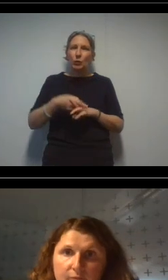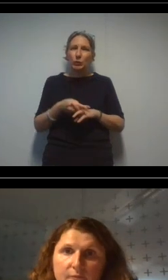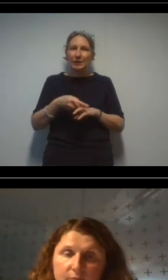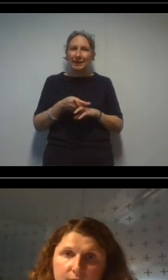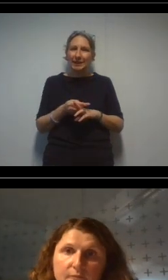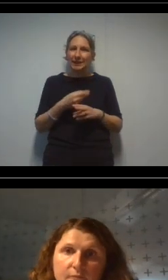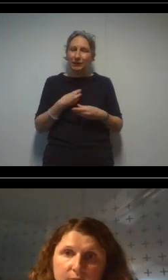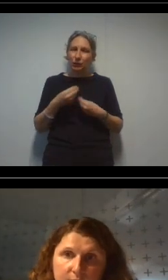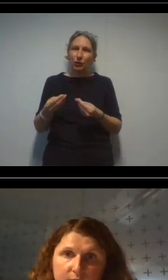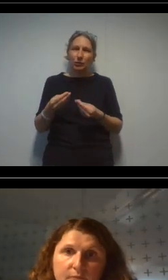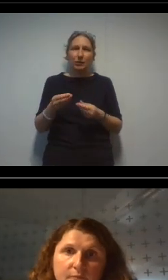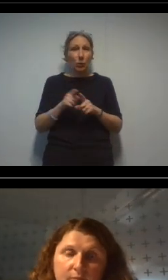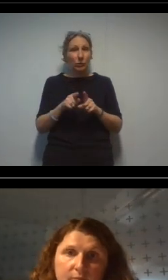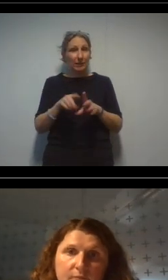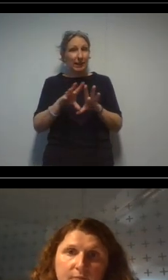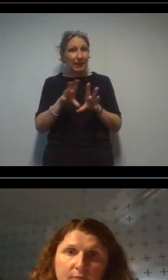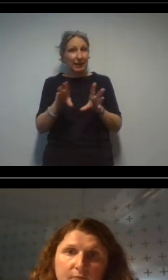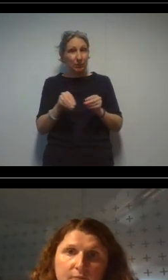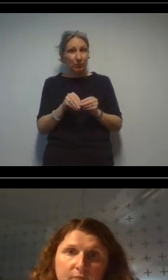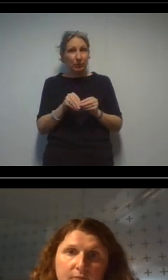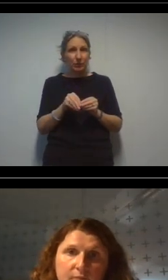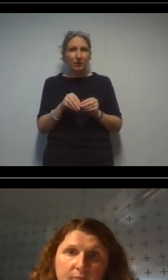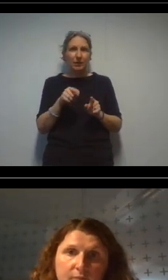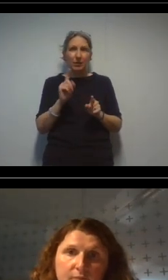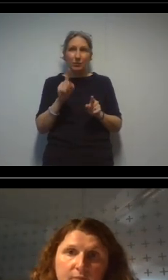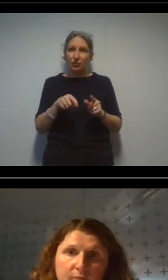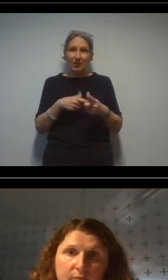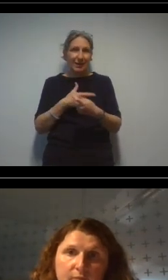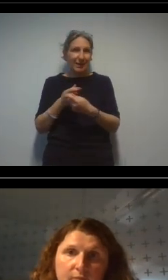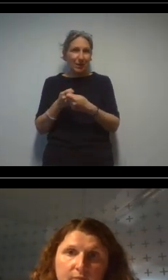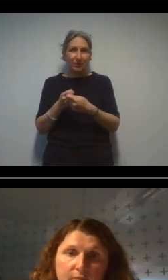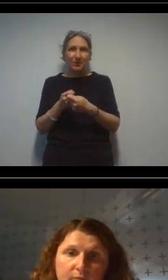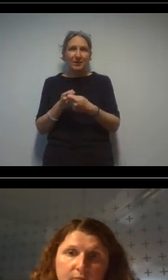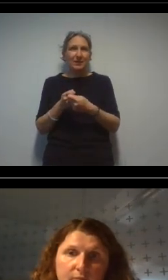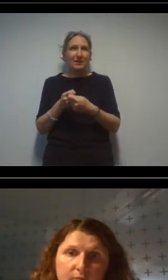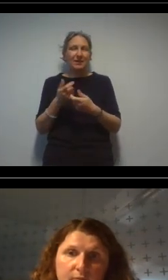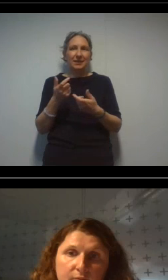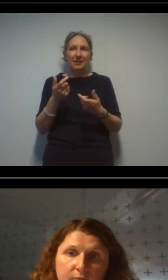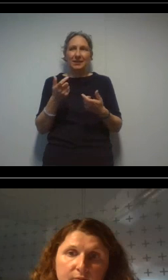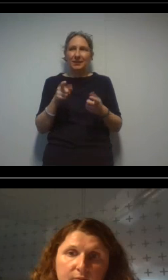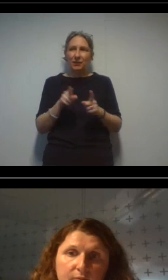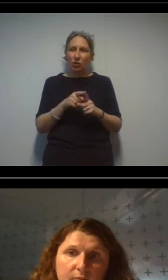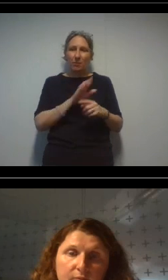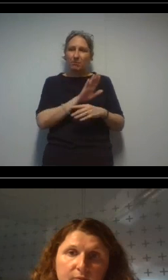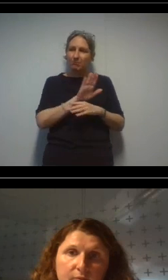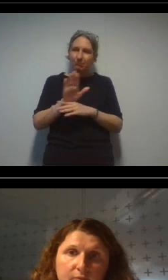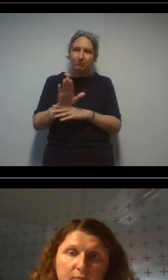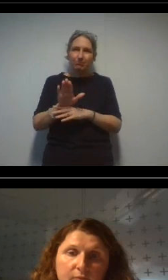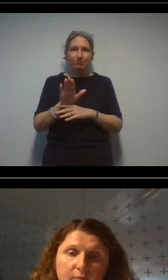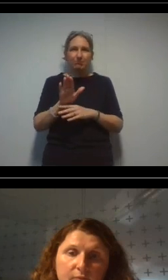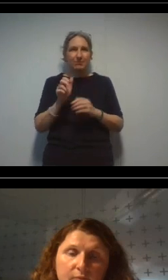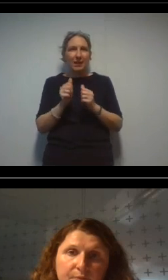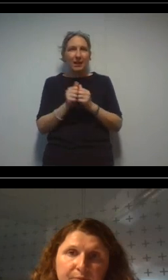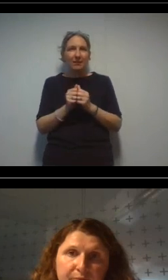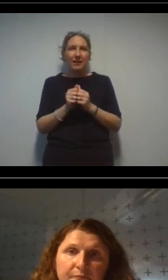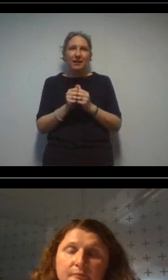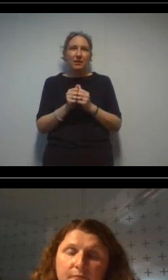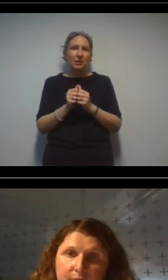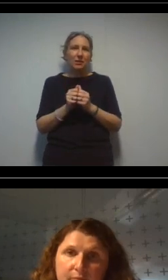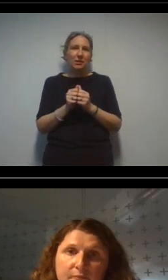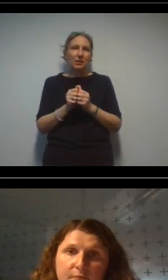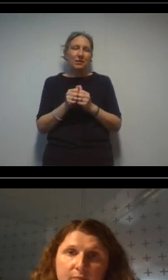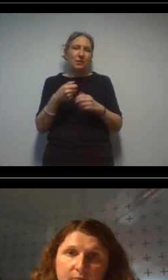équipes de devoir s'adapter et de pouvoir faire leur présentation avec